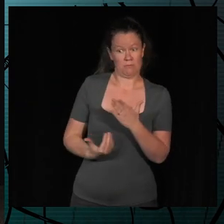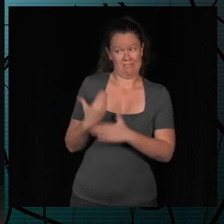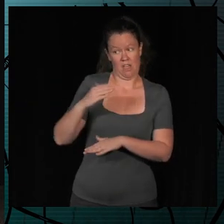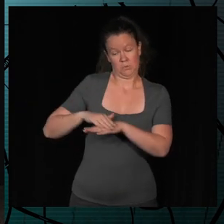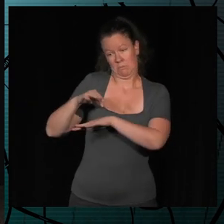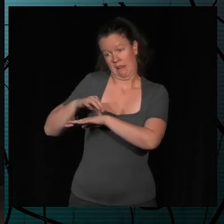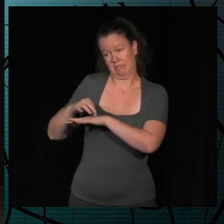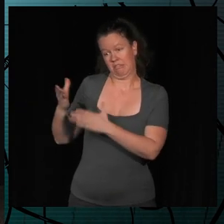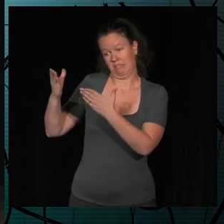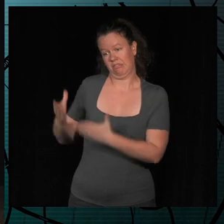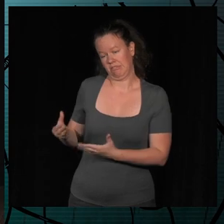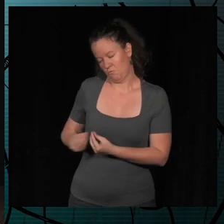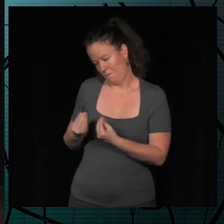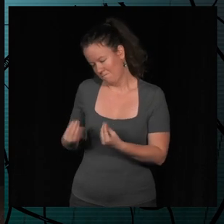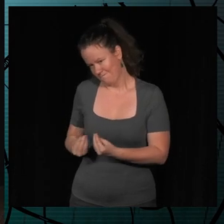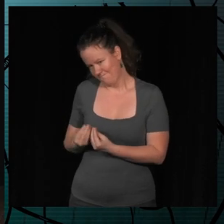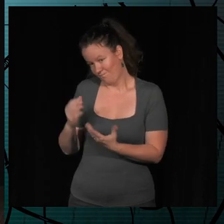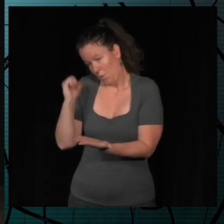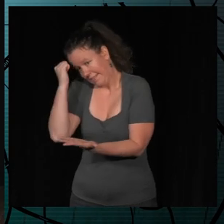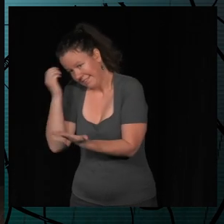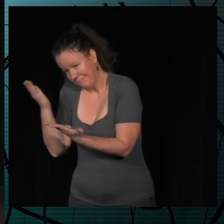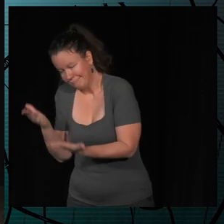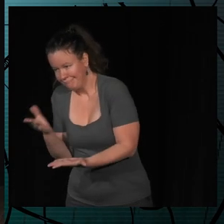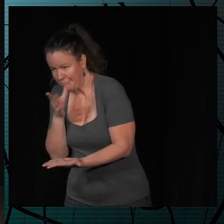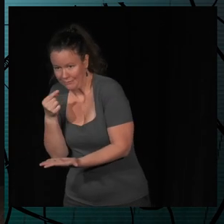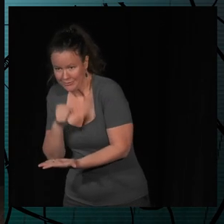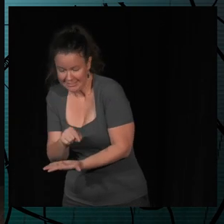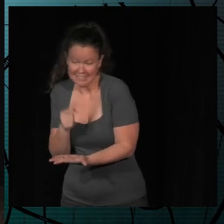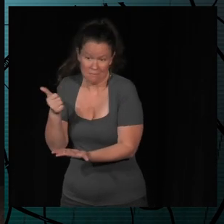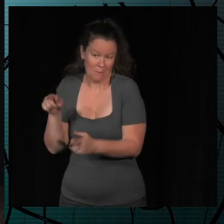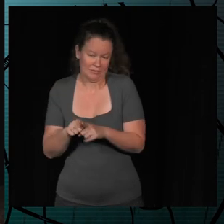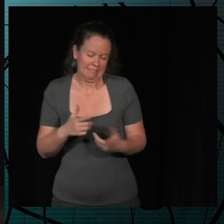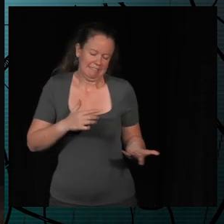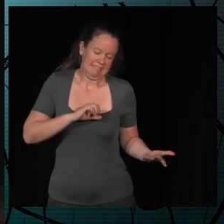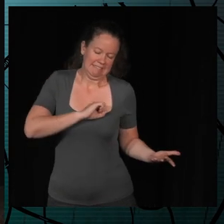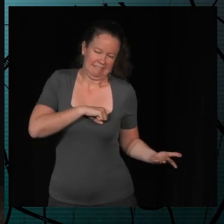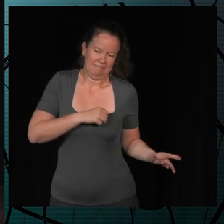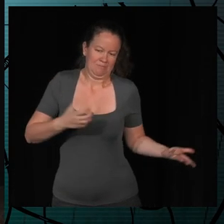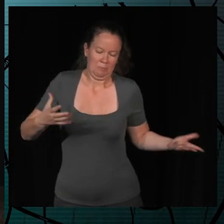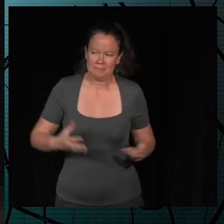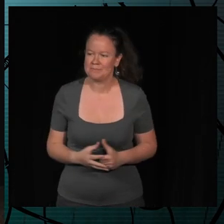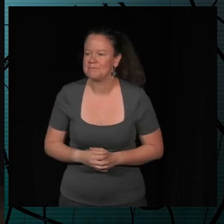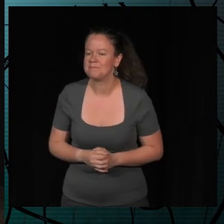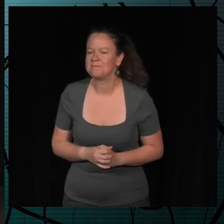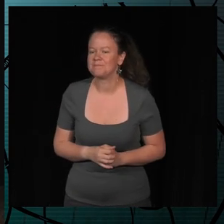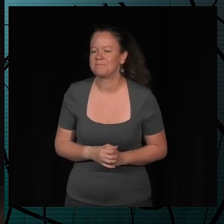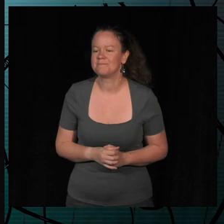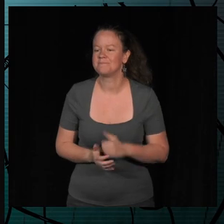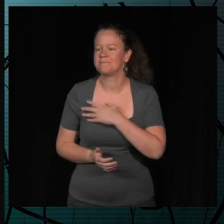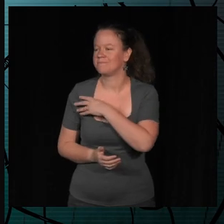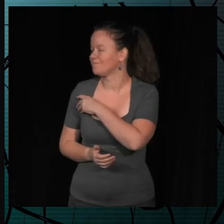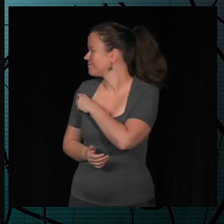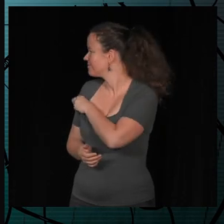regrettait de ne pas participer à nos échanges et nous nous le regrettons énormément aussi donc voilà